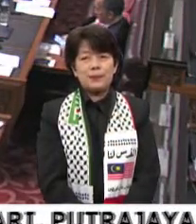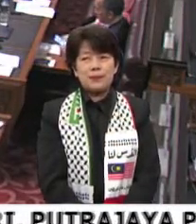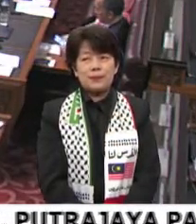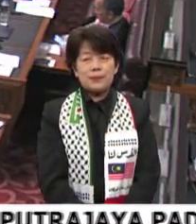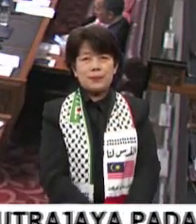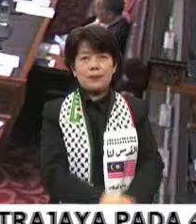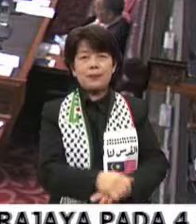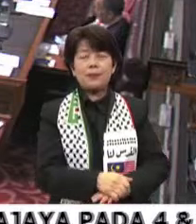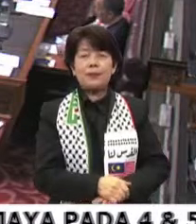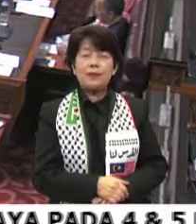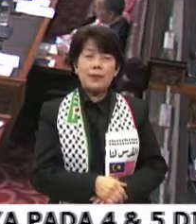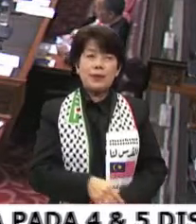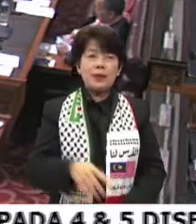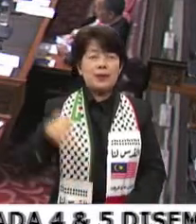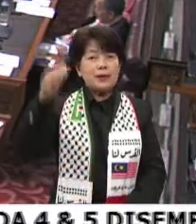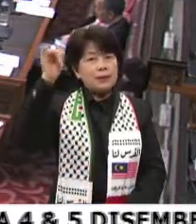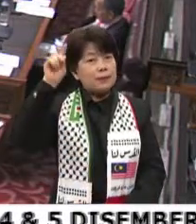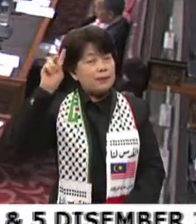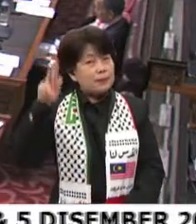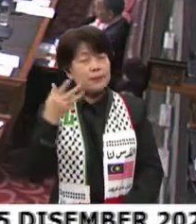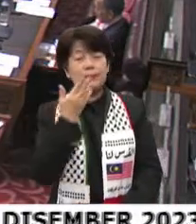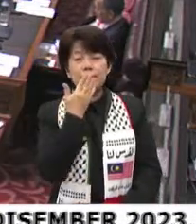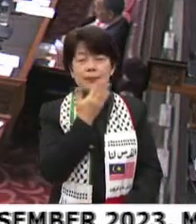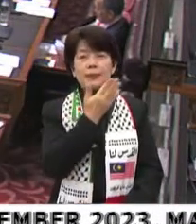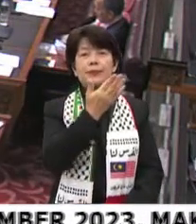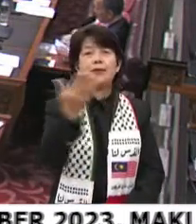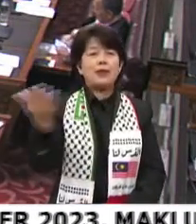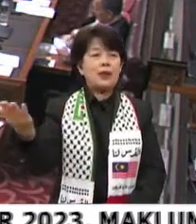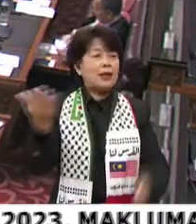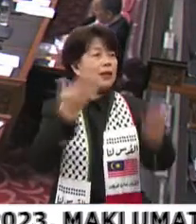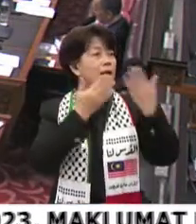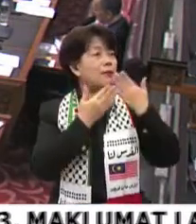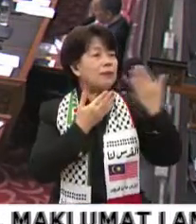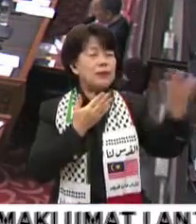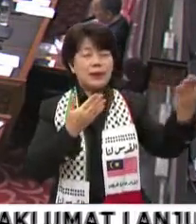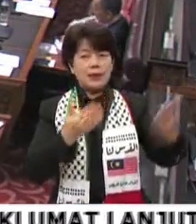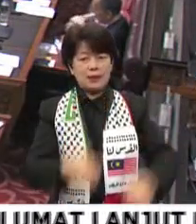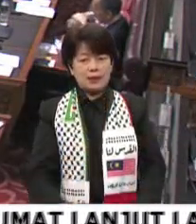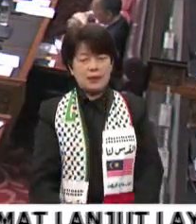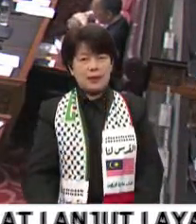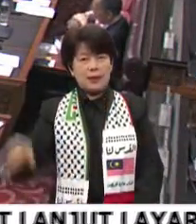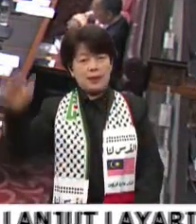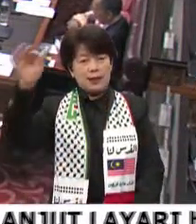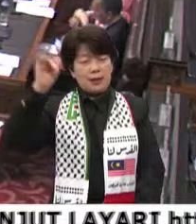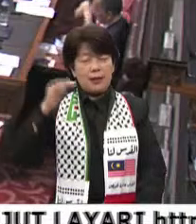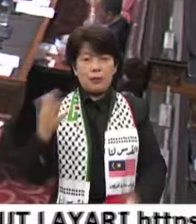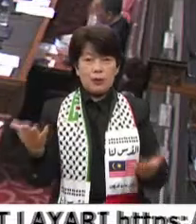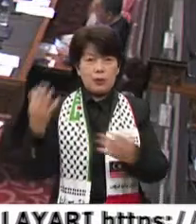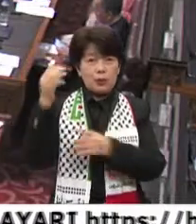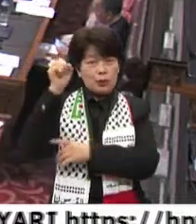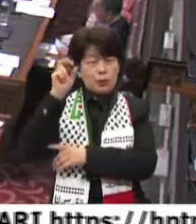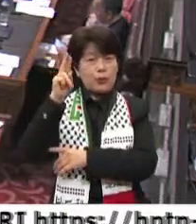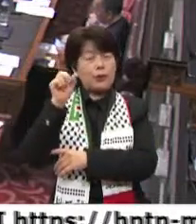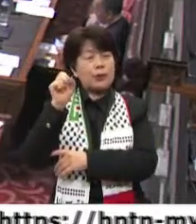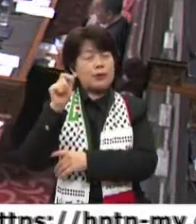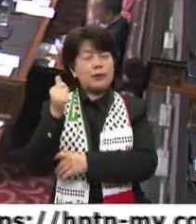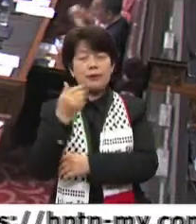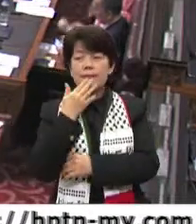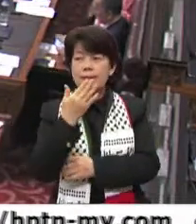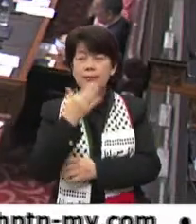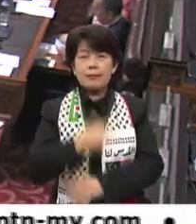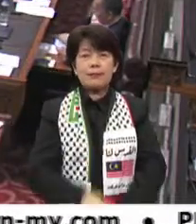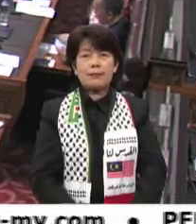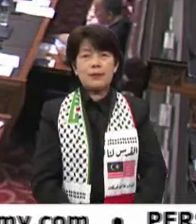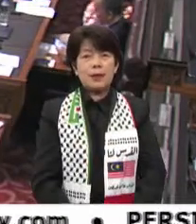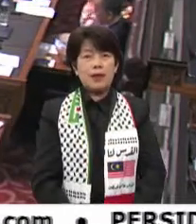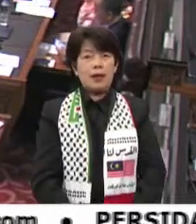10 Tan Sri yang di-pertua terima kasih kepada yang berhormat Senator Puan Suzan cemerai anding